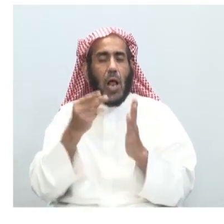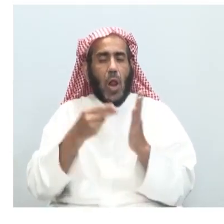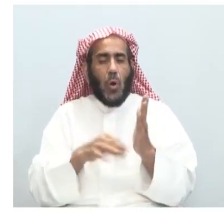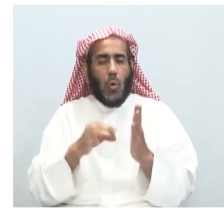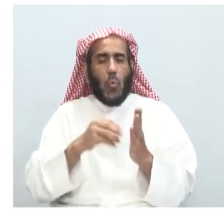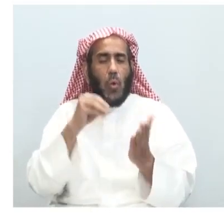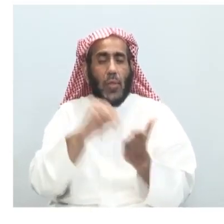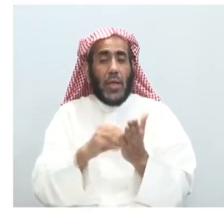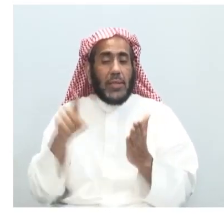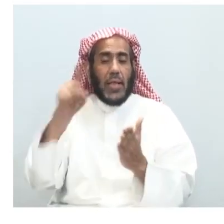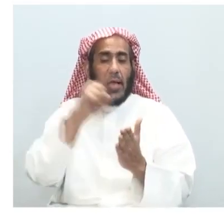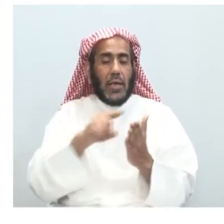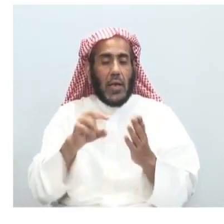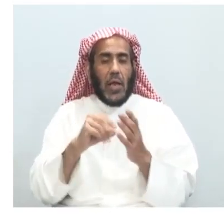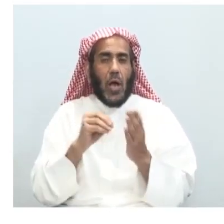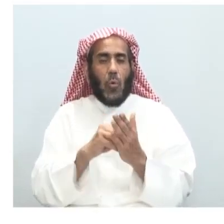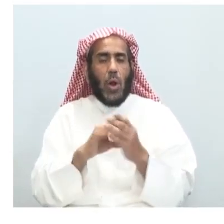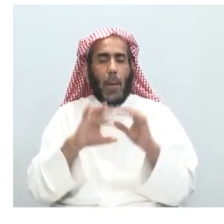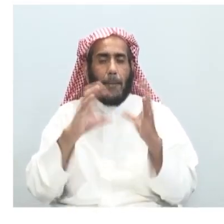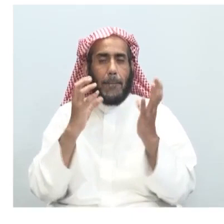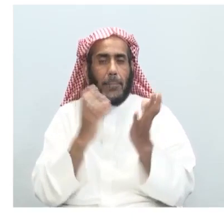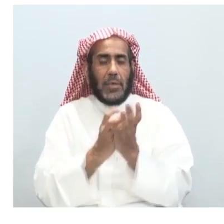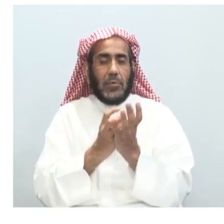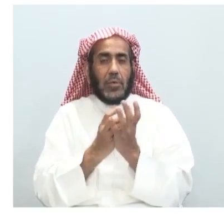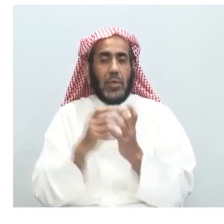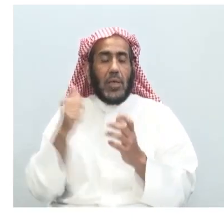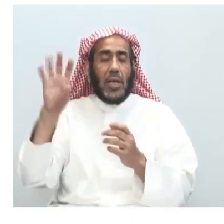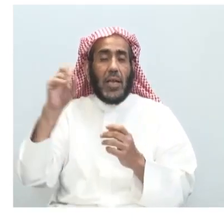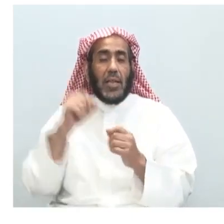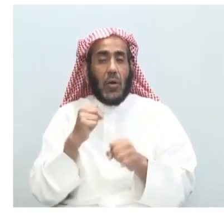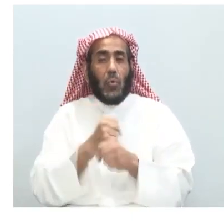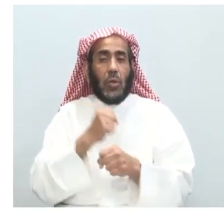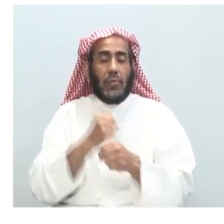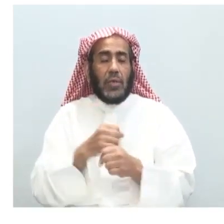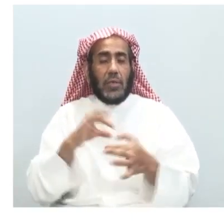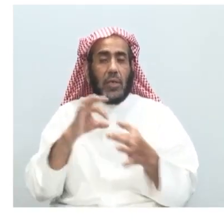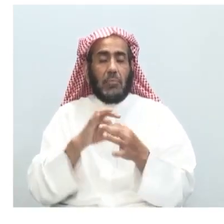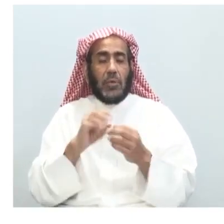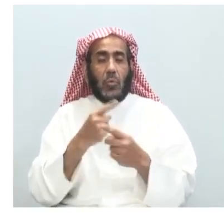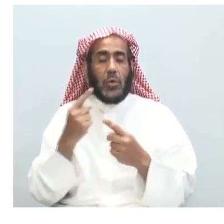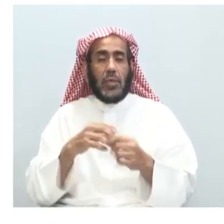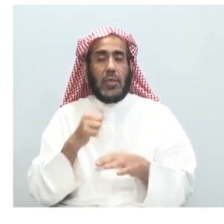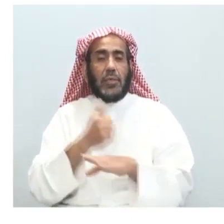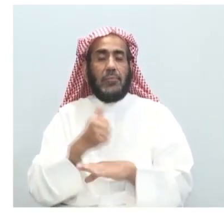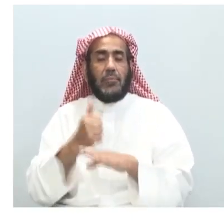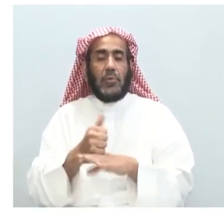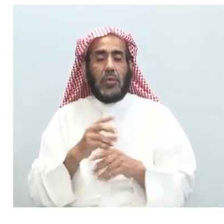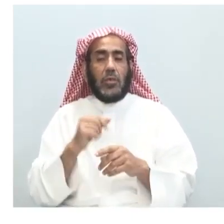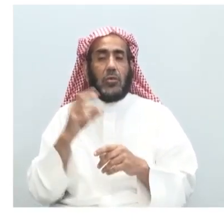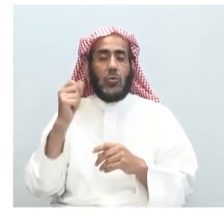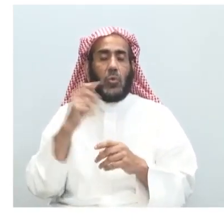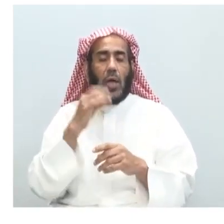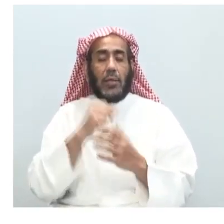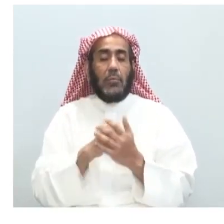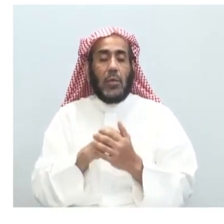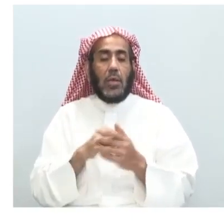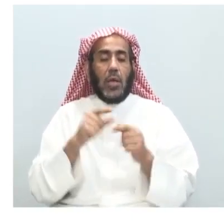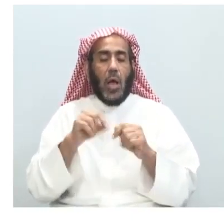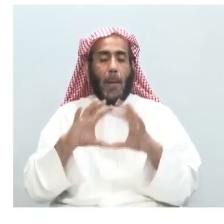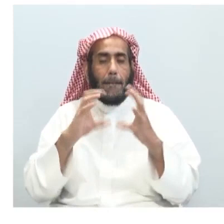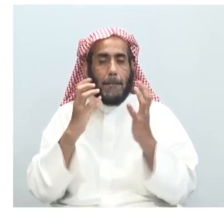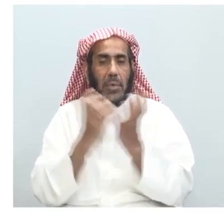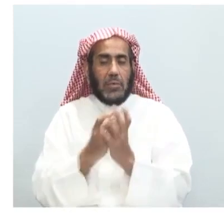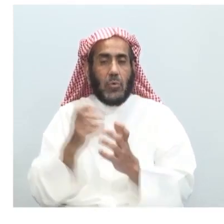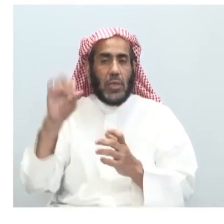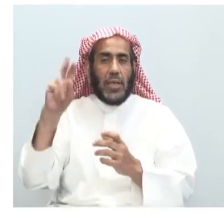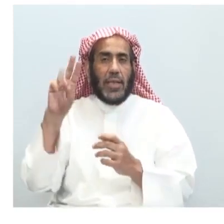منفصله وضع دائره حول مجموعه الايثر الوظيفيه التي تربط الوحدات الاساسيه السكريه معا اين هي مجموعه